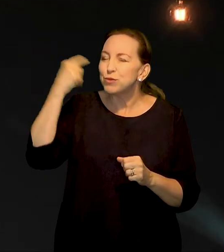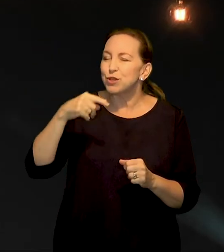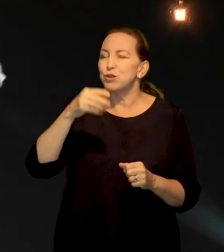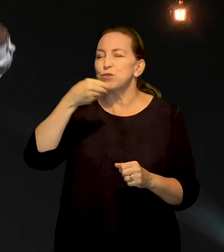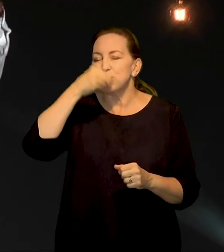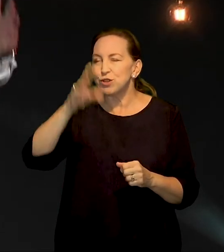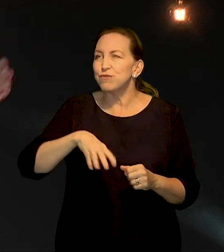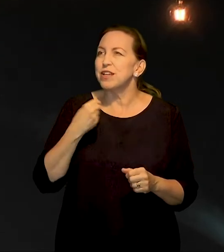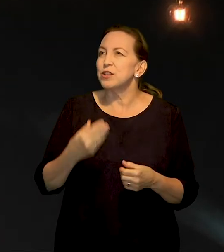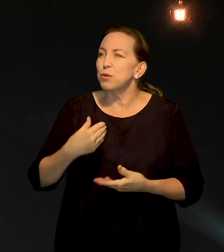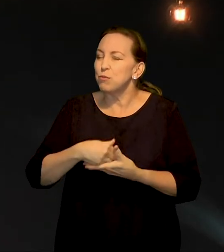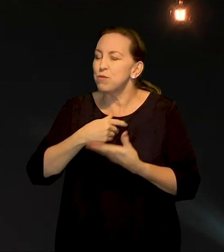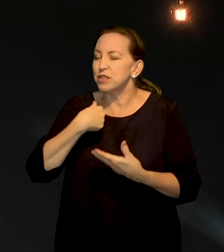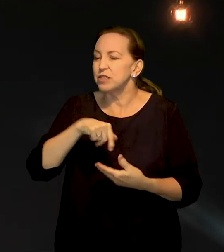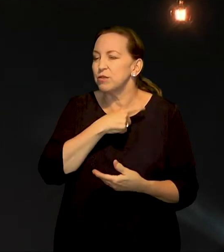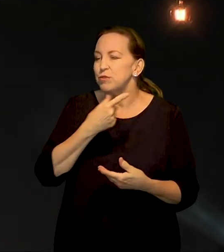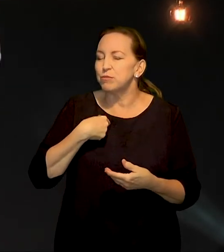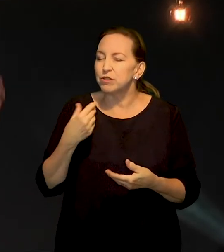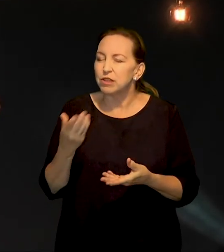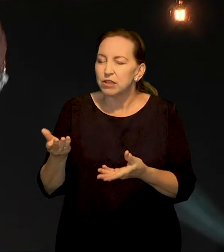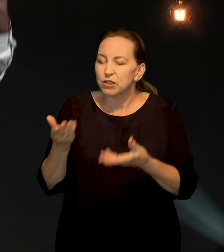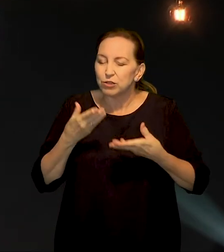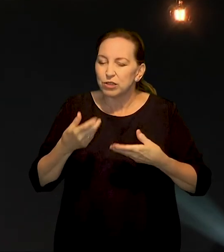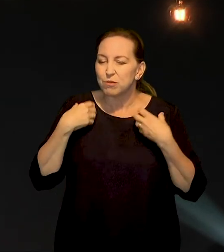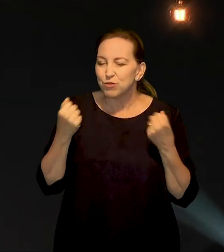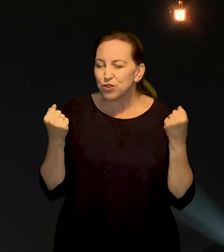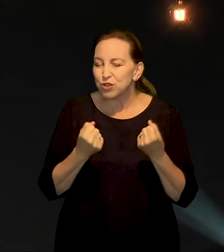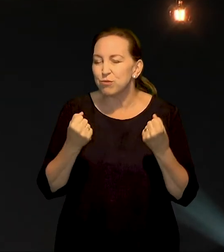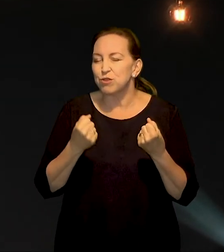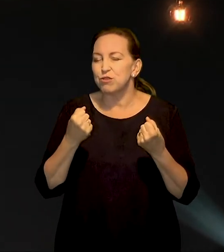tak nie przynosi żadnego owocu.